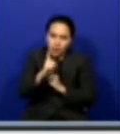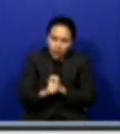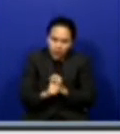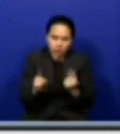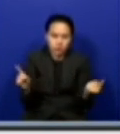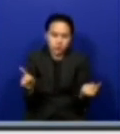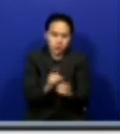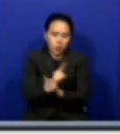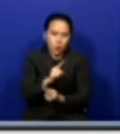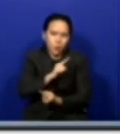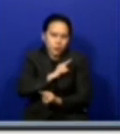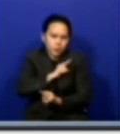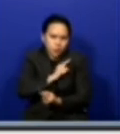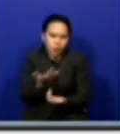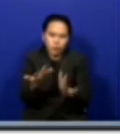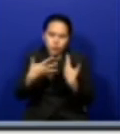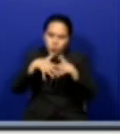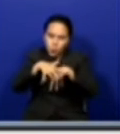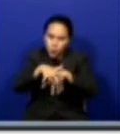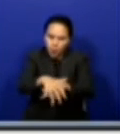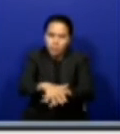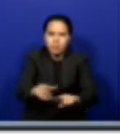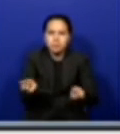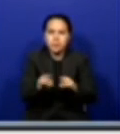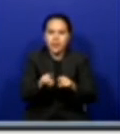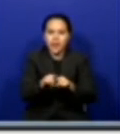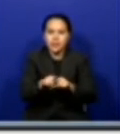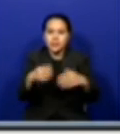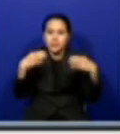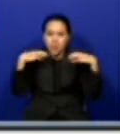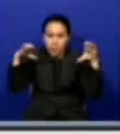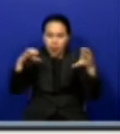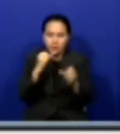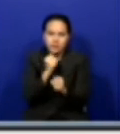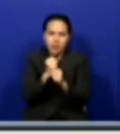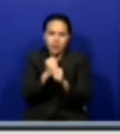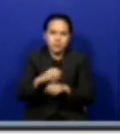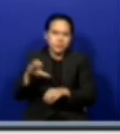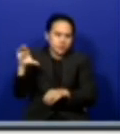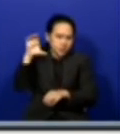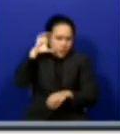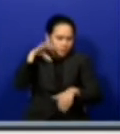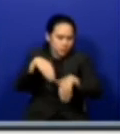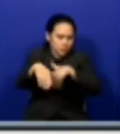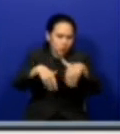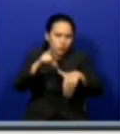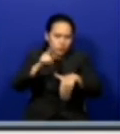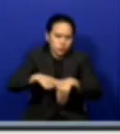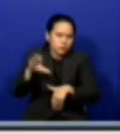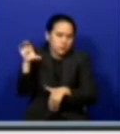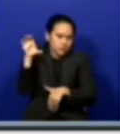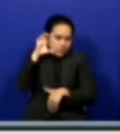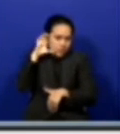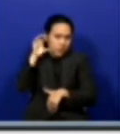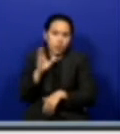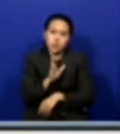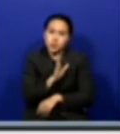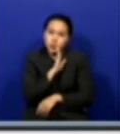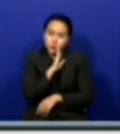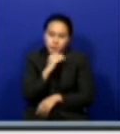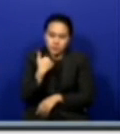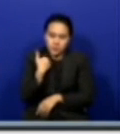ส่วนรวมด้วยกันทุกคนรัฐบาลต้องสร้างความเชื่อมั่นให้กับพี่น้องประชาชนว่าหากมีกร